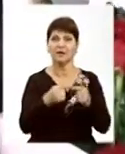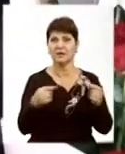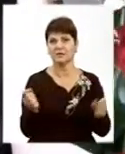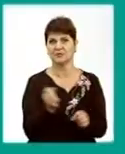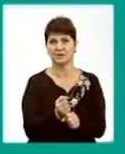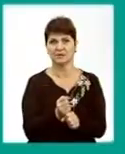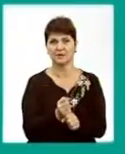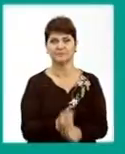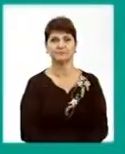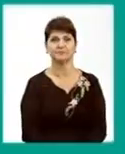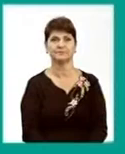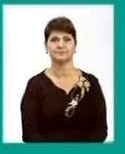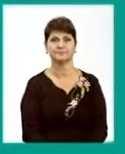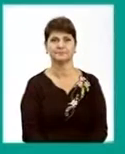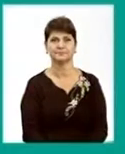зроблю.